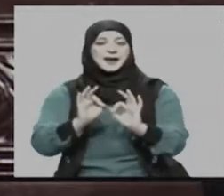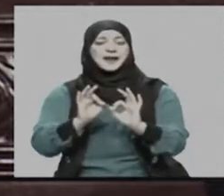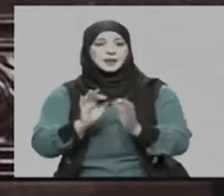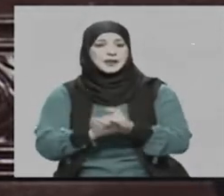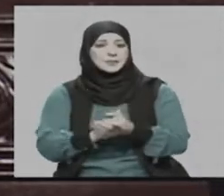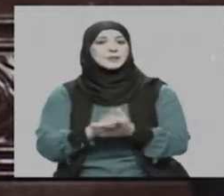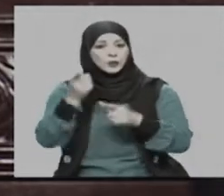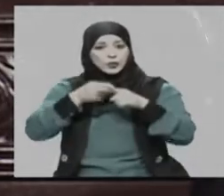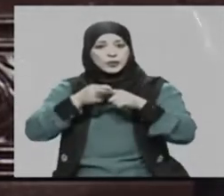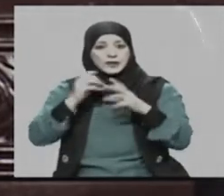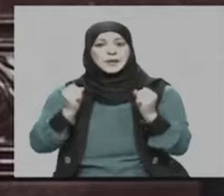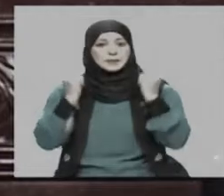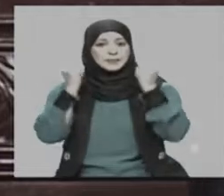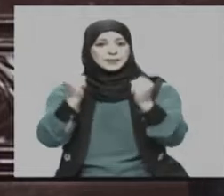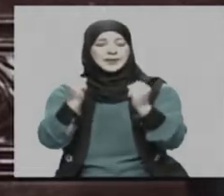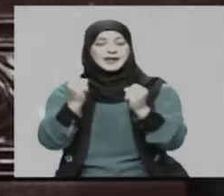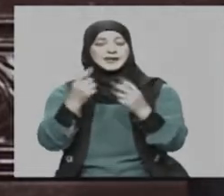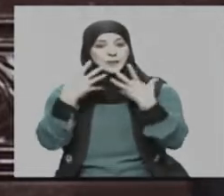وعندها عزيمة،